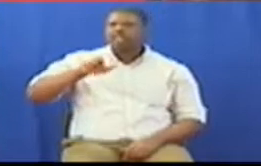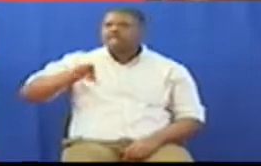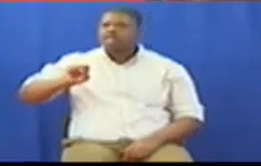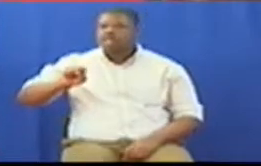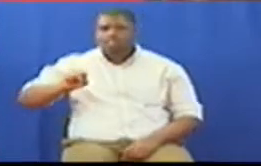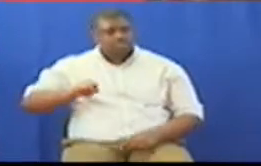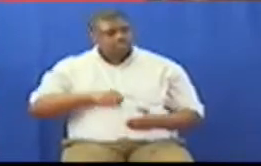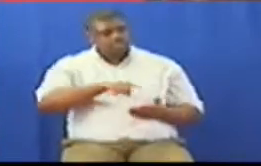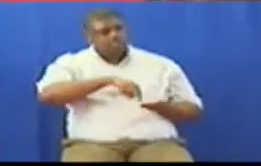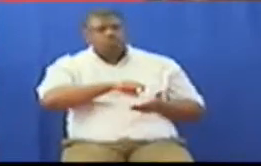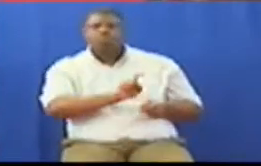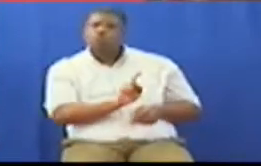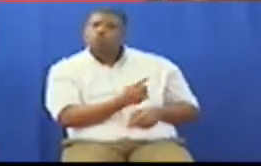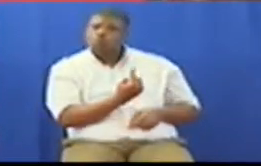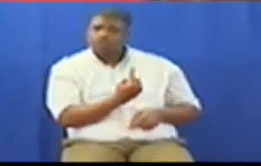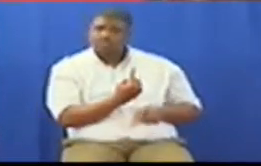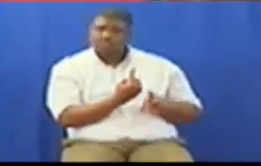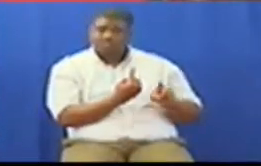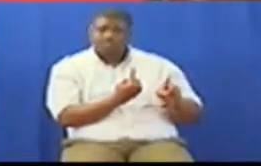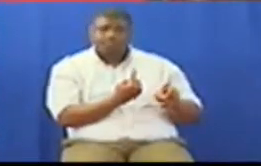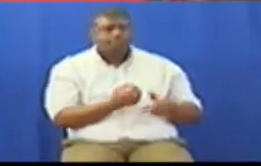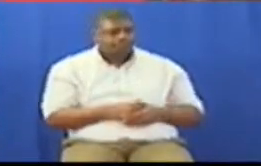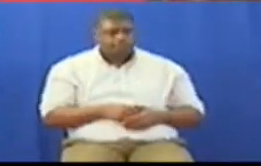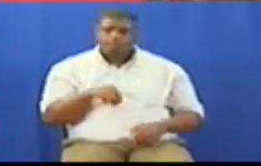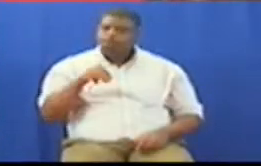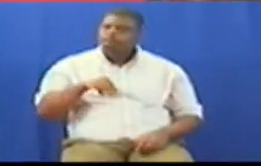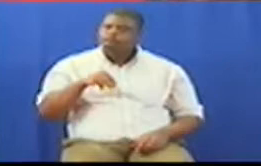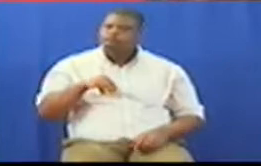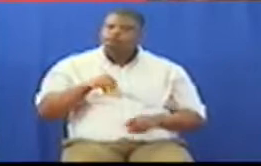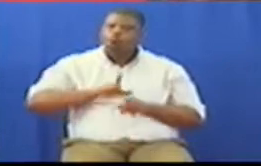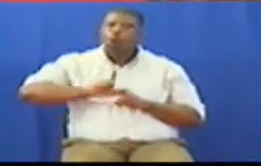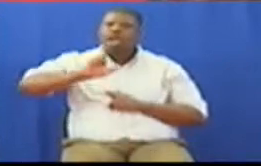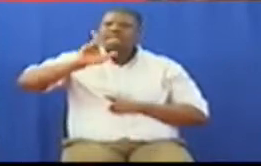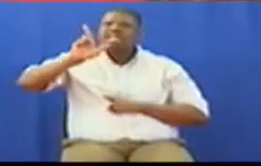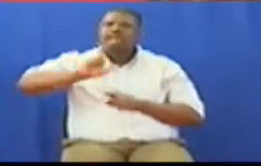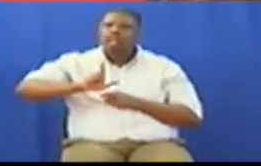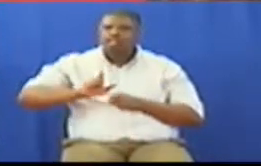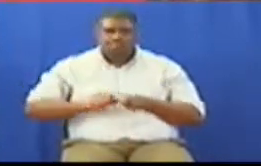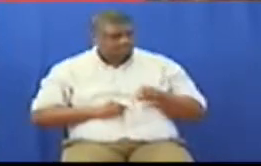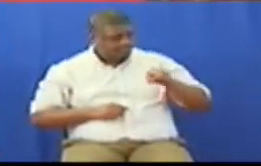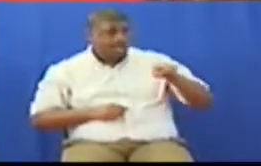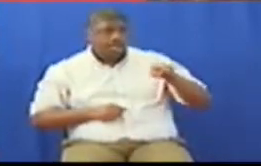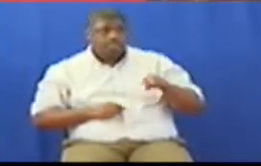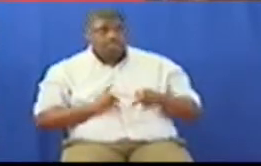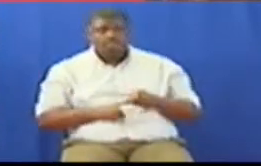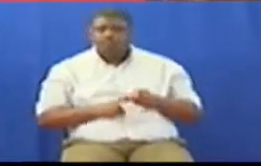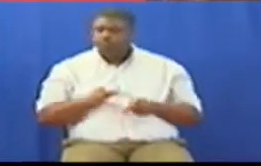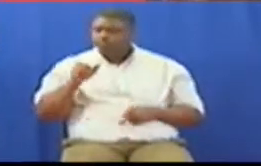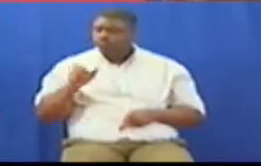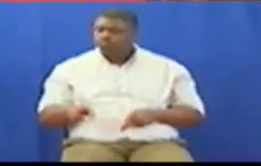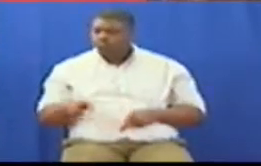wanaita Mauritius Enterprise ina lead, na pale mwekezaji